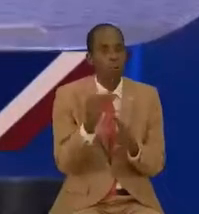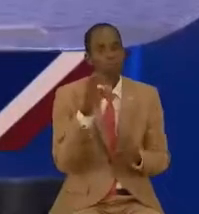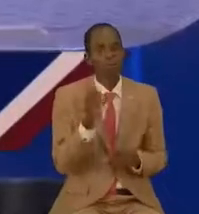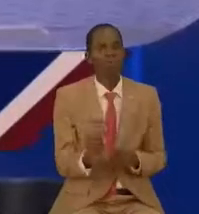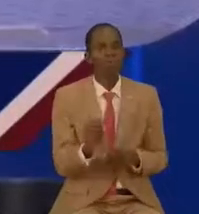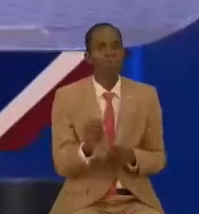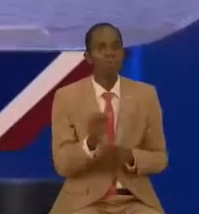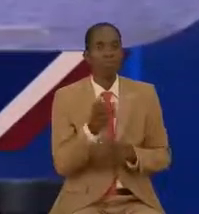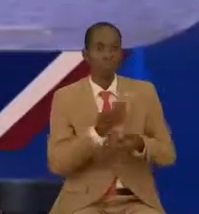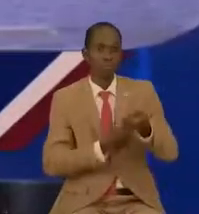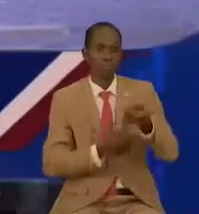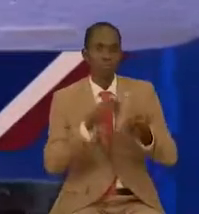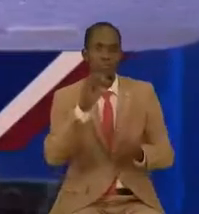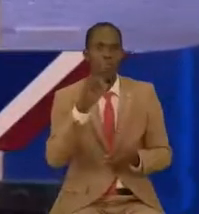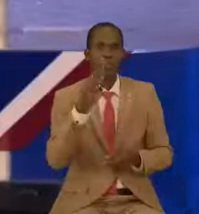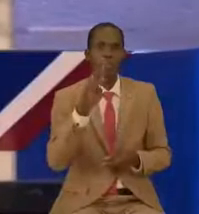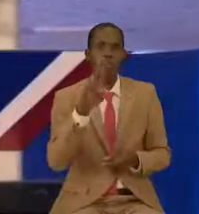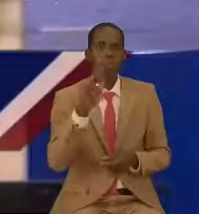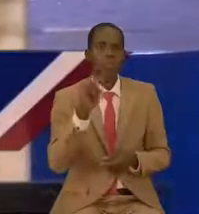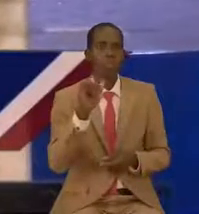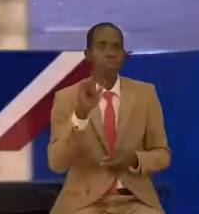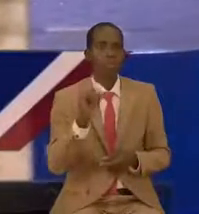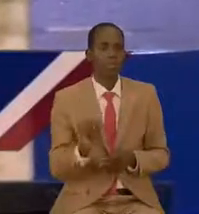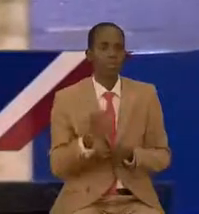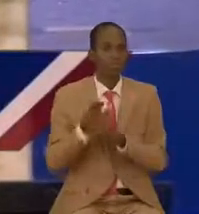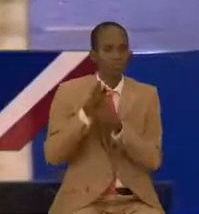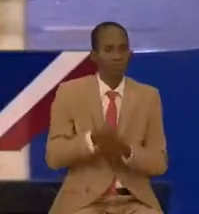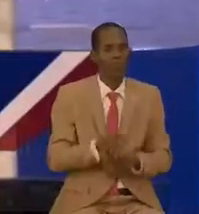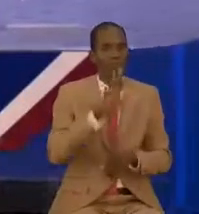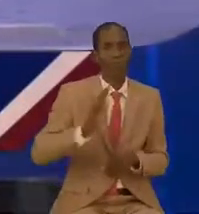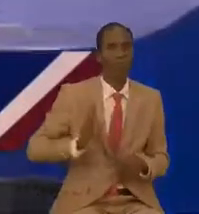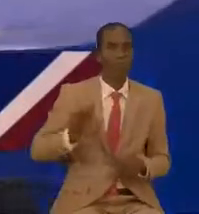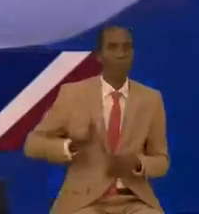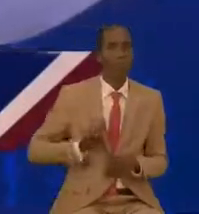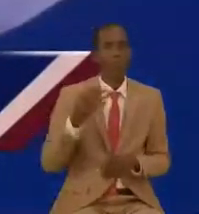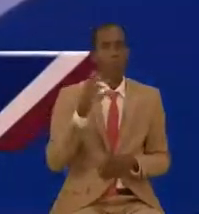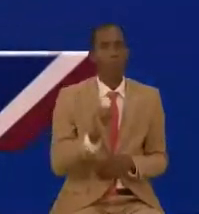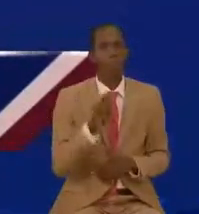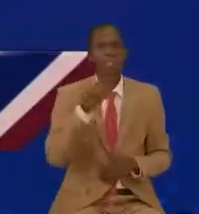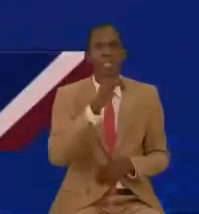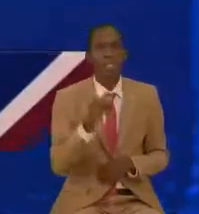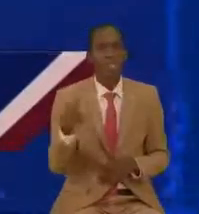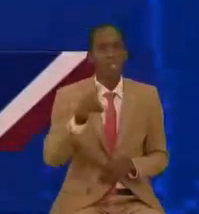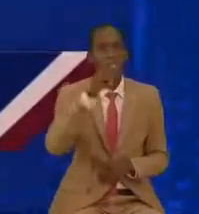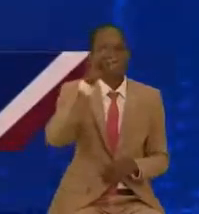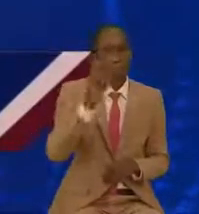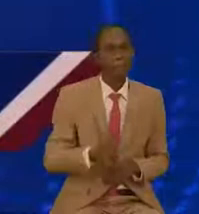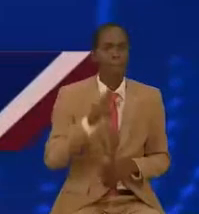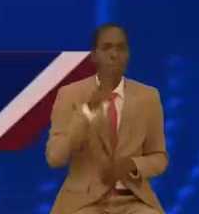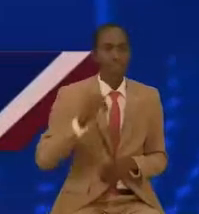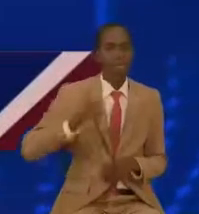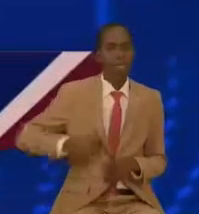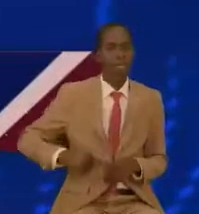donné aucun ordre, vous ont troublé par leur discours et ont